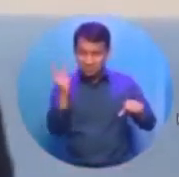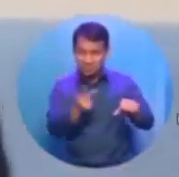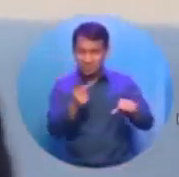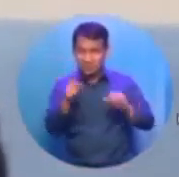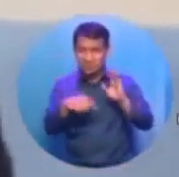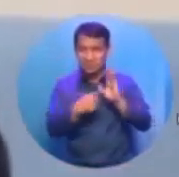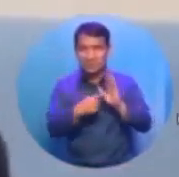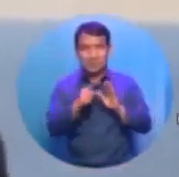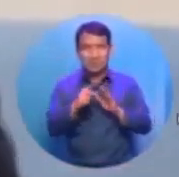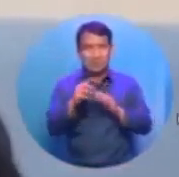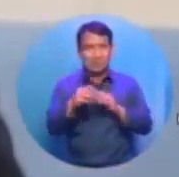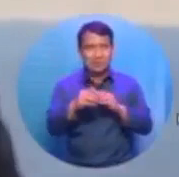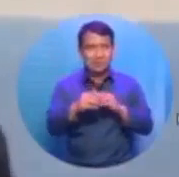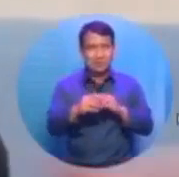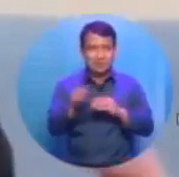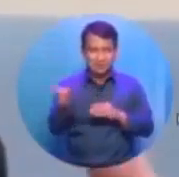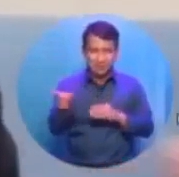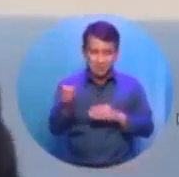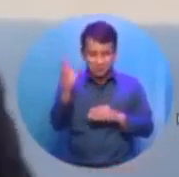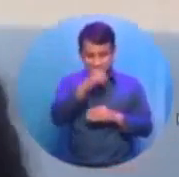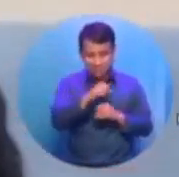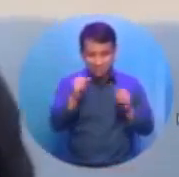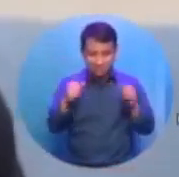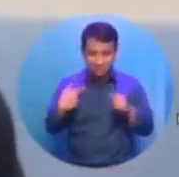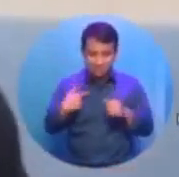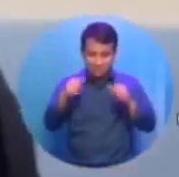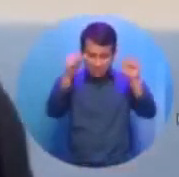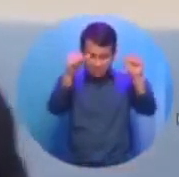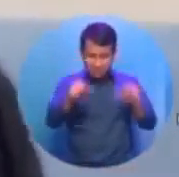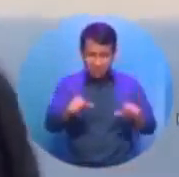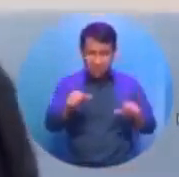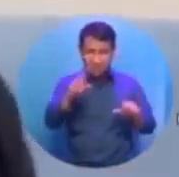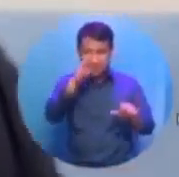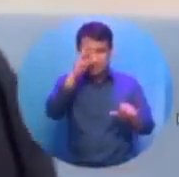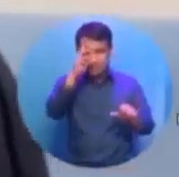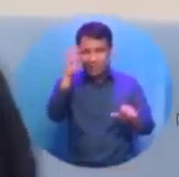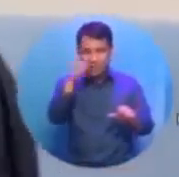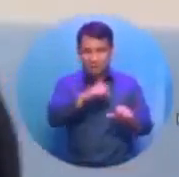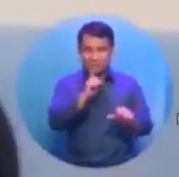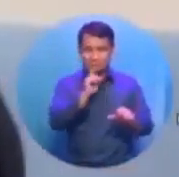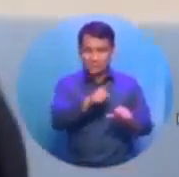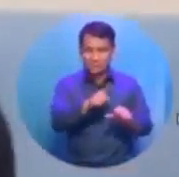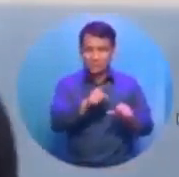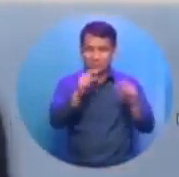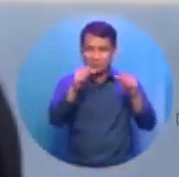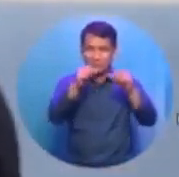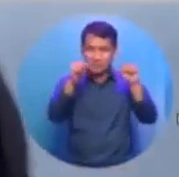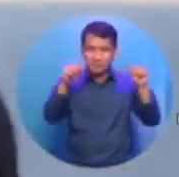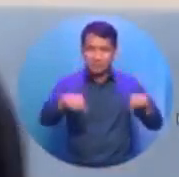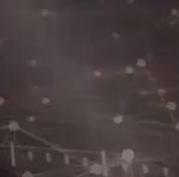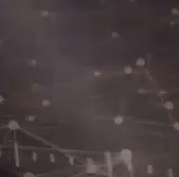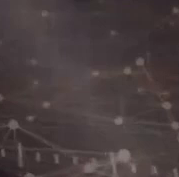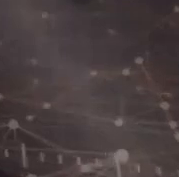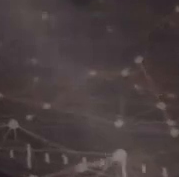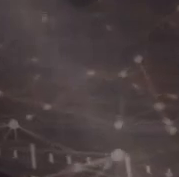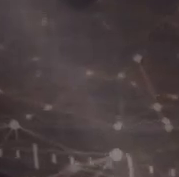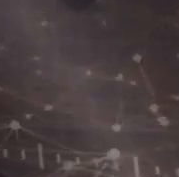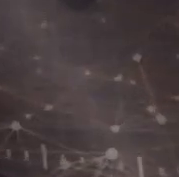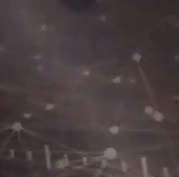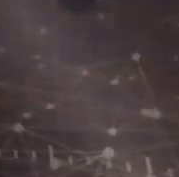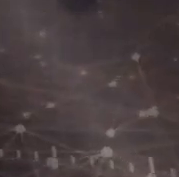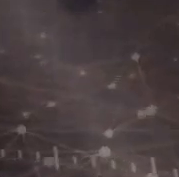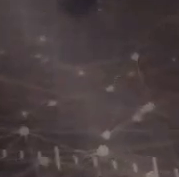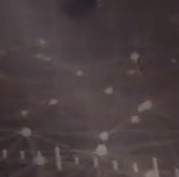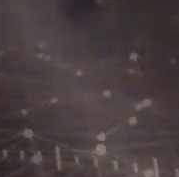ano nangyari dito. Even though may presumption of malice sa mga lahat ng pinapost nating sinasabi nilang libelous. Dito kasi, yung wife, it's her